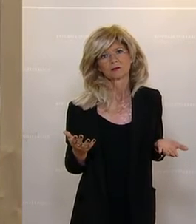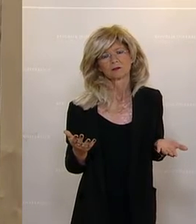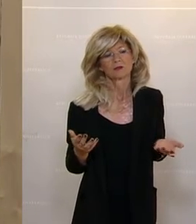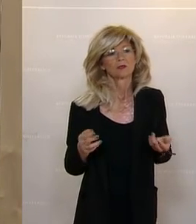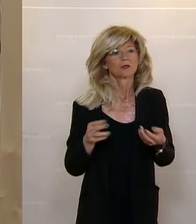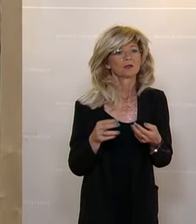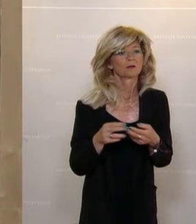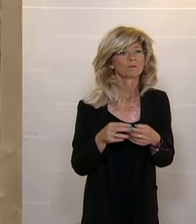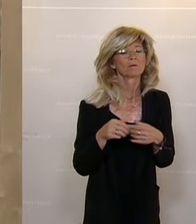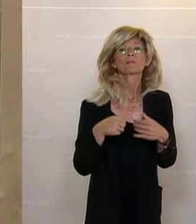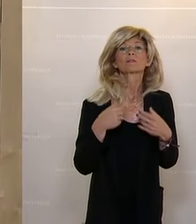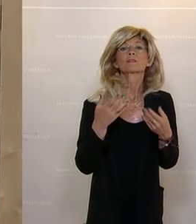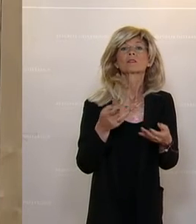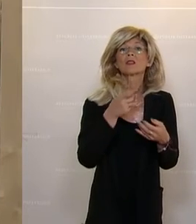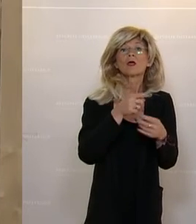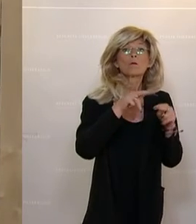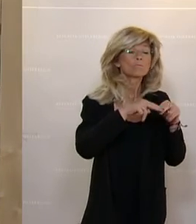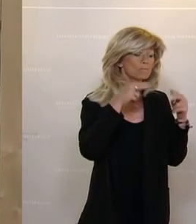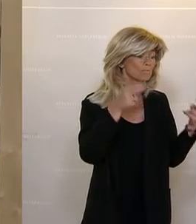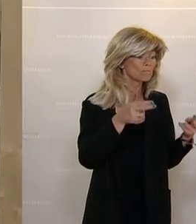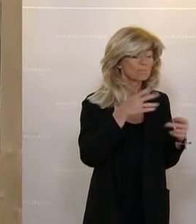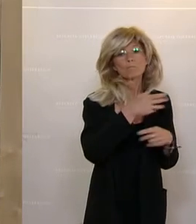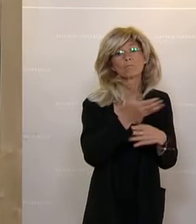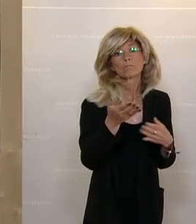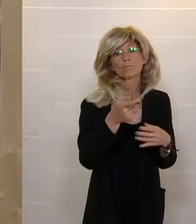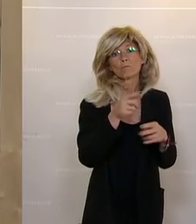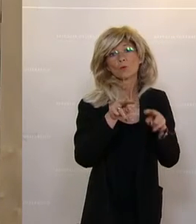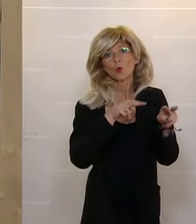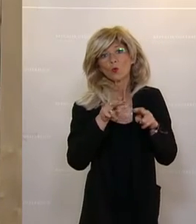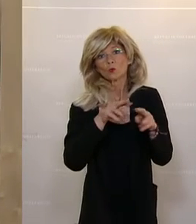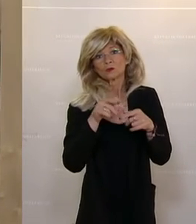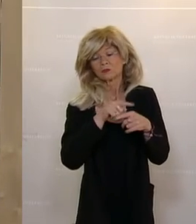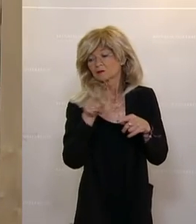speziell jetzt von der Bundesregierung, auf diesen Altersgruppen liegen. Und